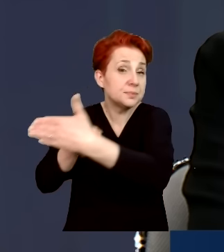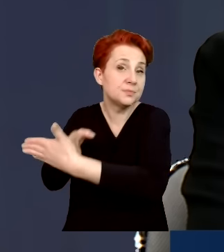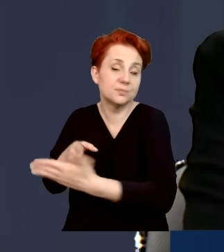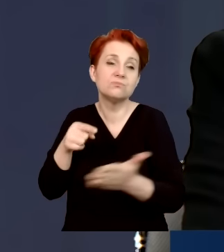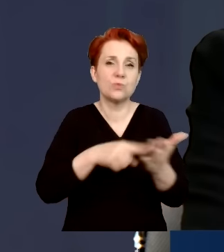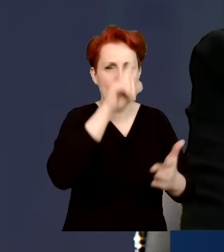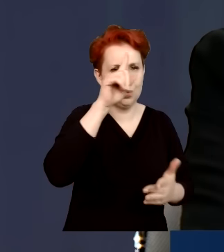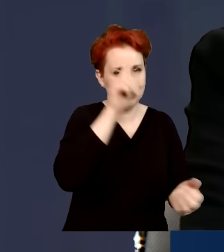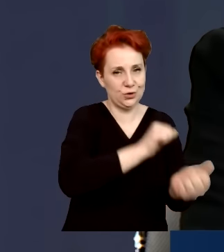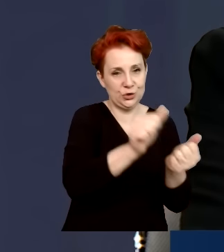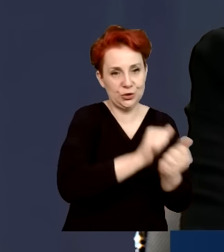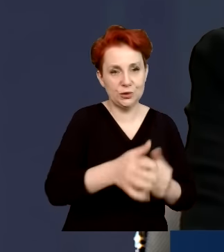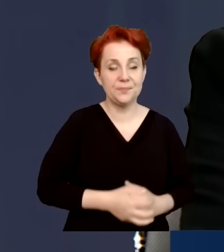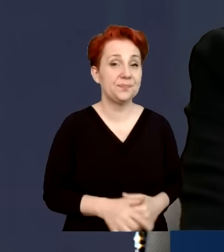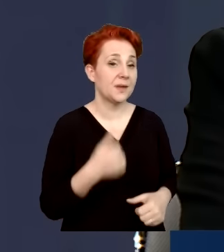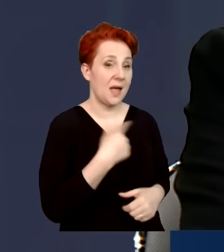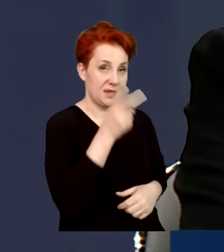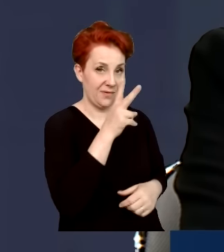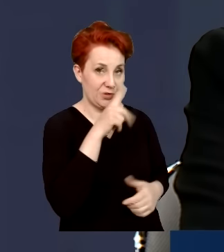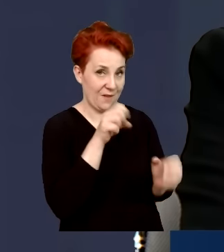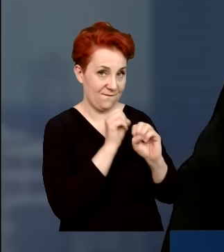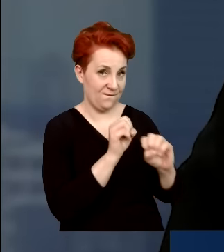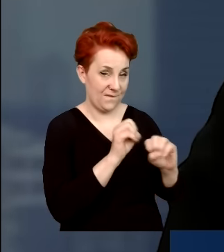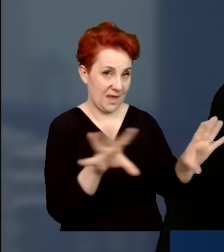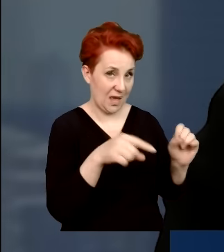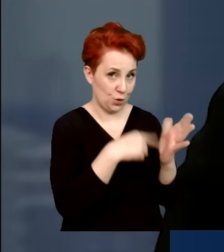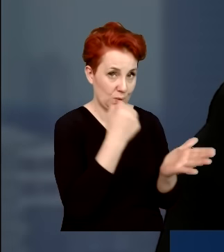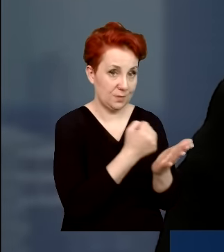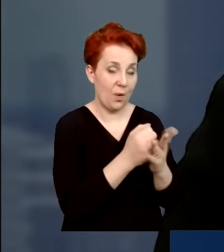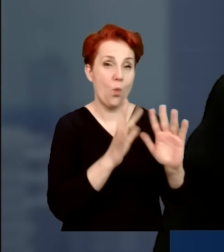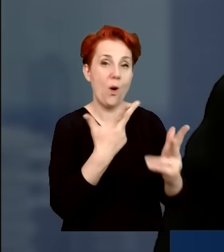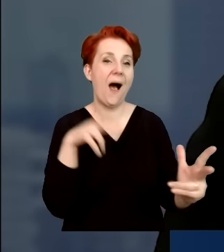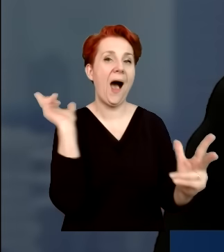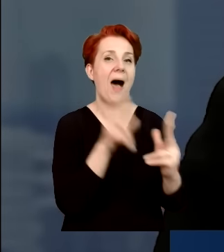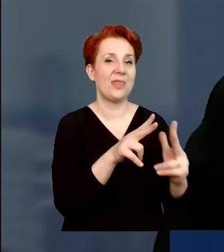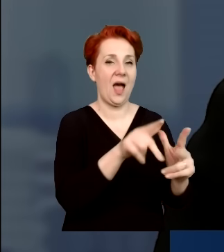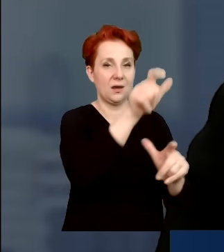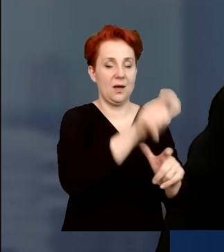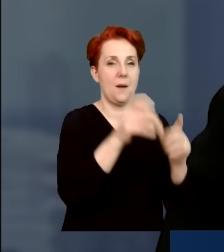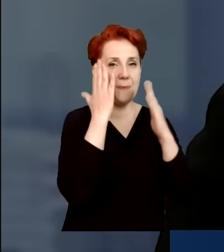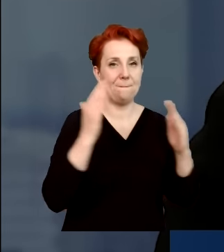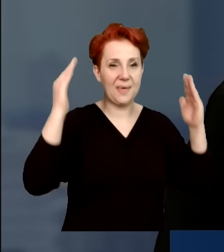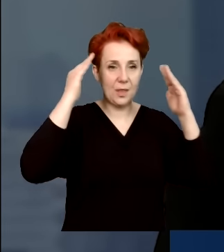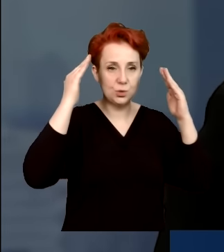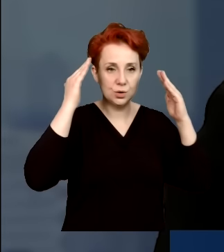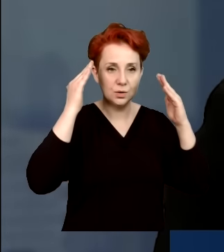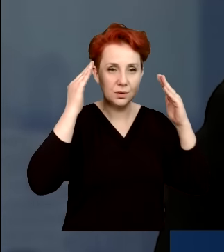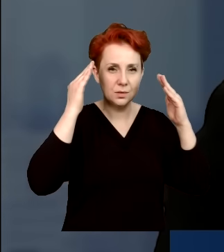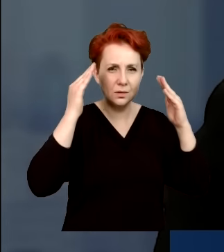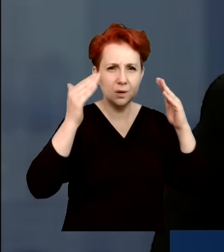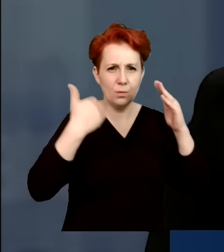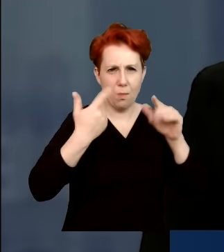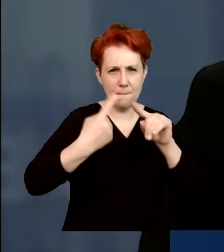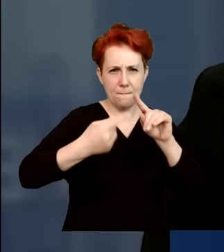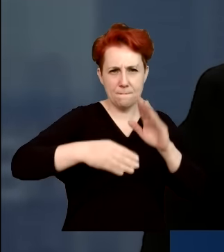Ja nie widziałam wyjaśnień, jeśli chodzi o tę sprawę, jeśli chodzi na przykład o ten atak na papieża, który... No, ile to było? Ponad rok temu,